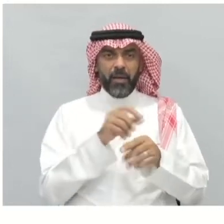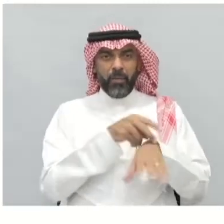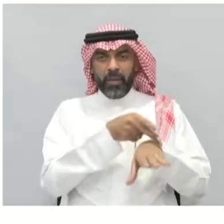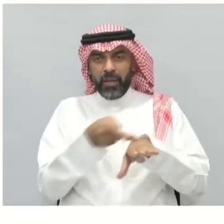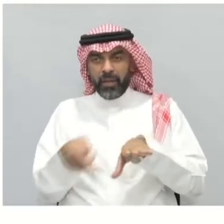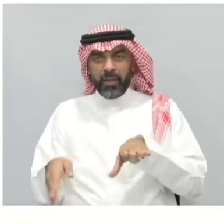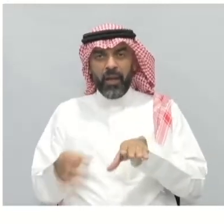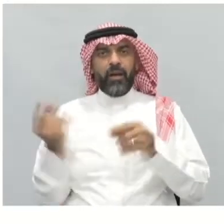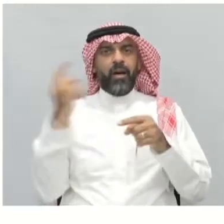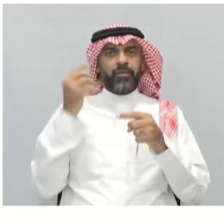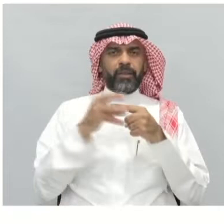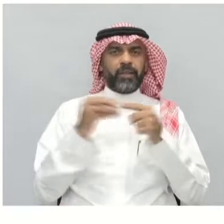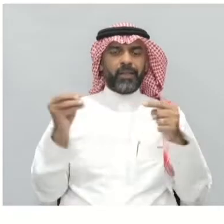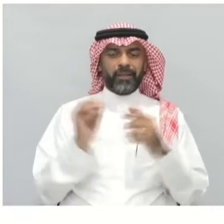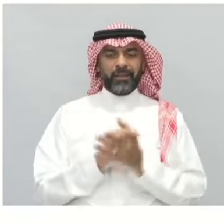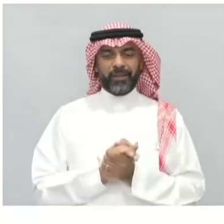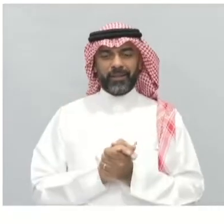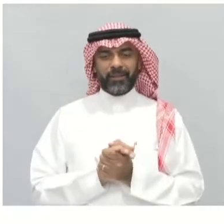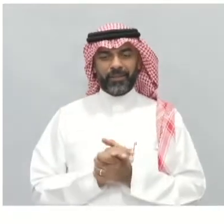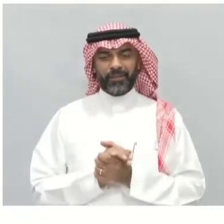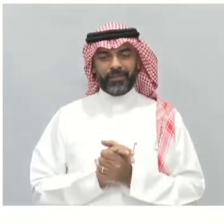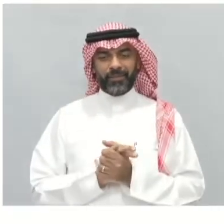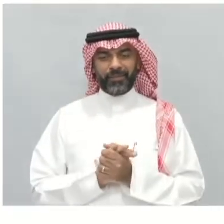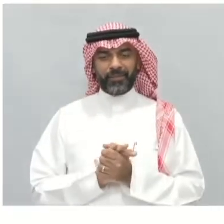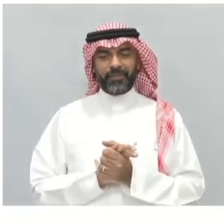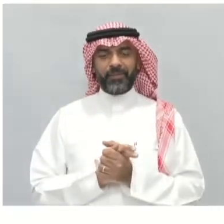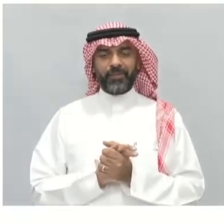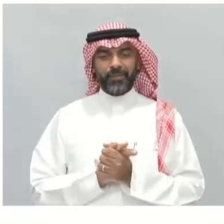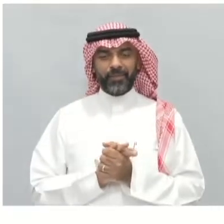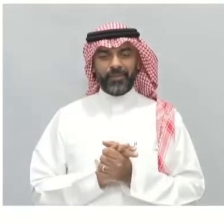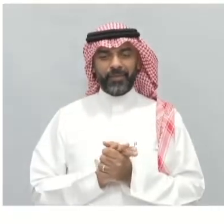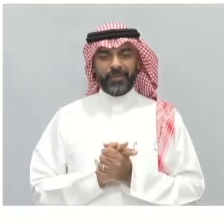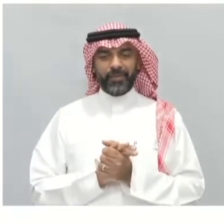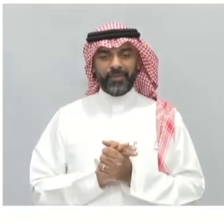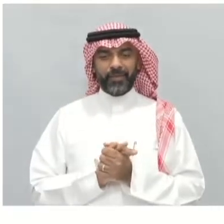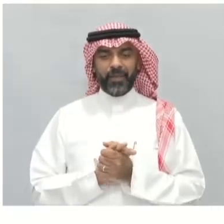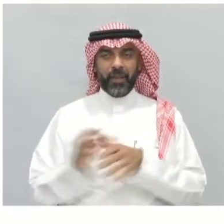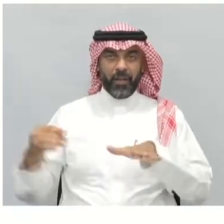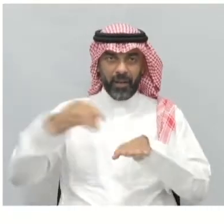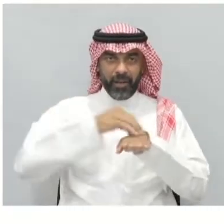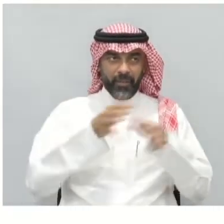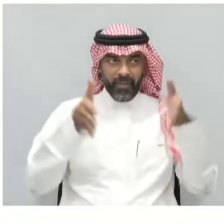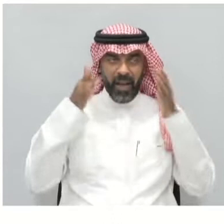اذا راح اضيف اربعه وانقص اثنين ركب اربعه